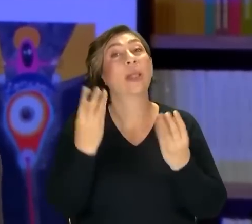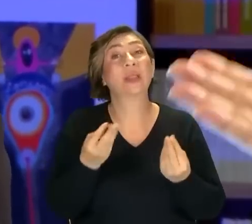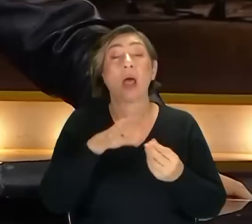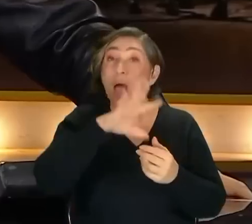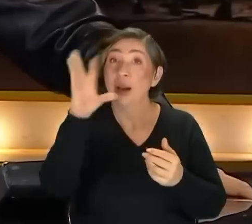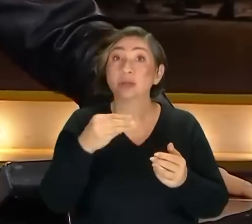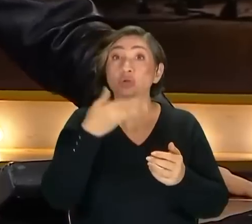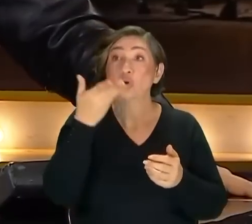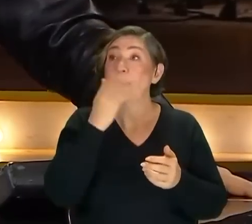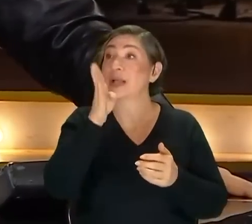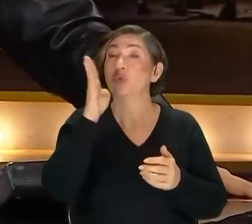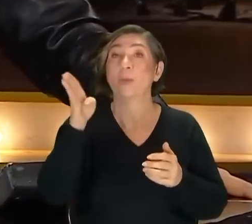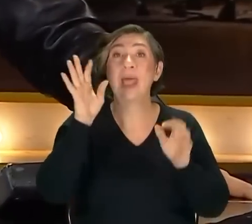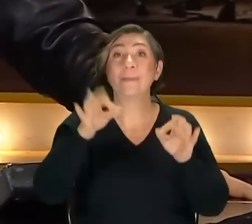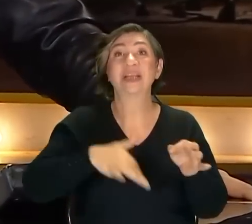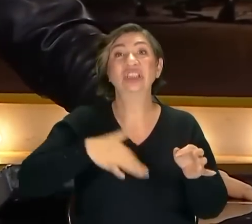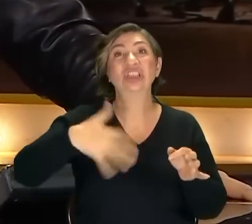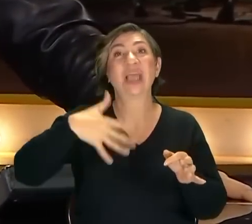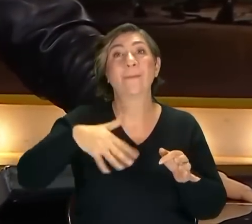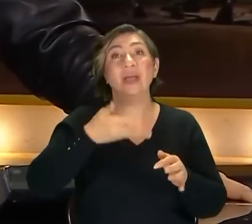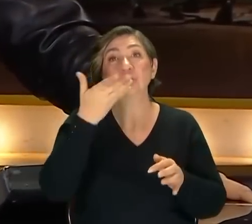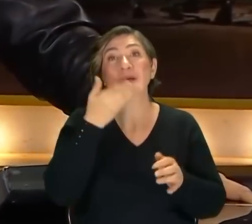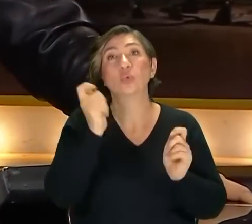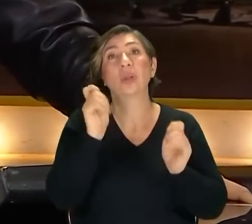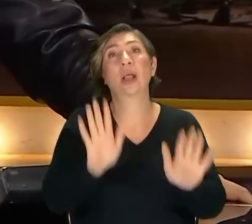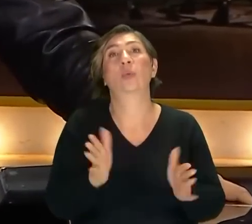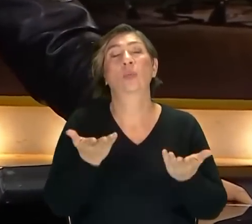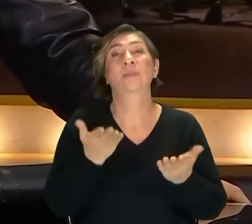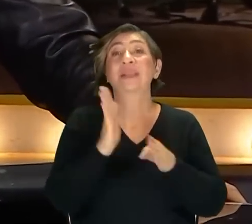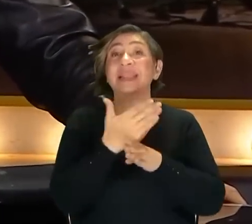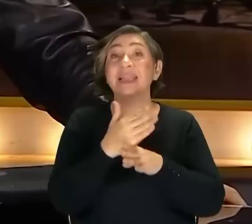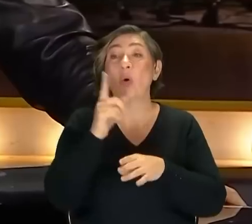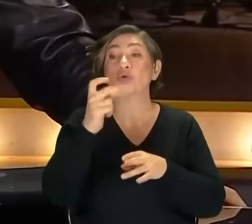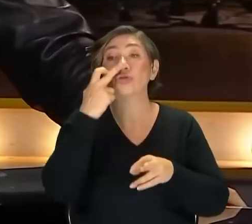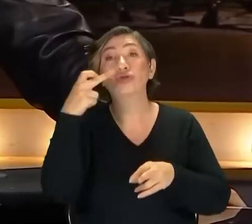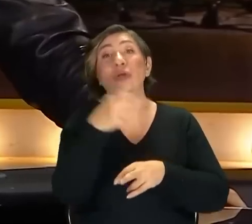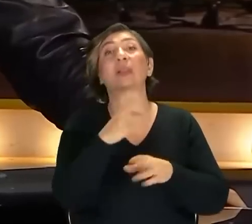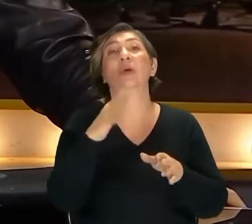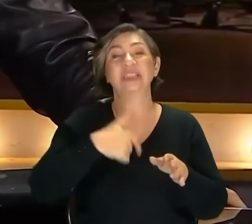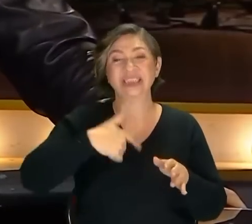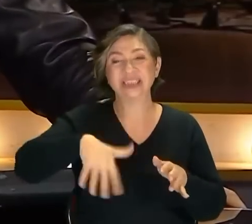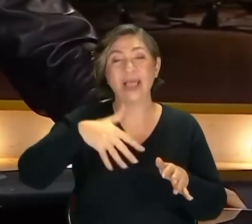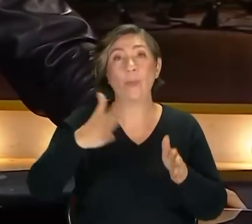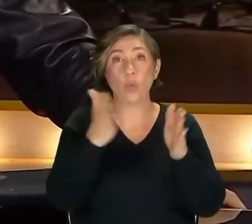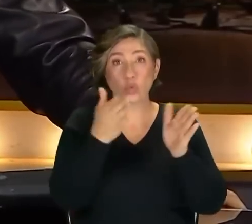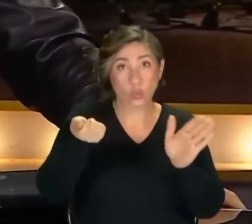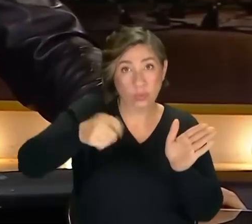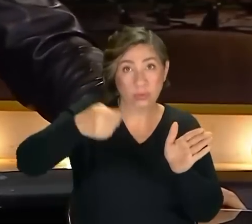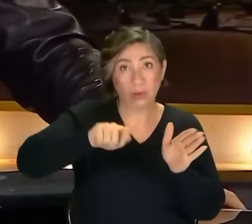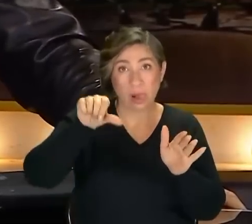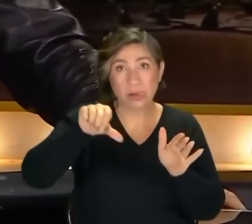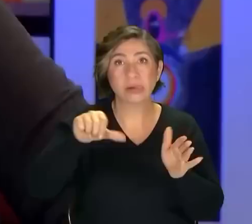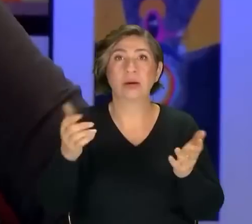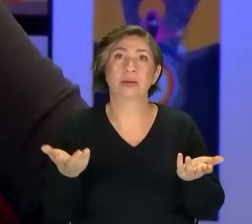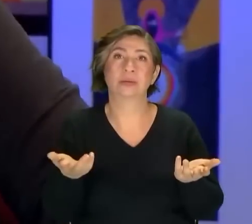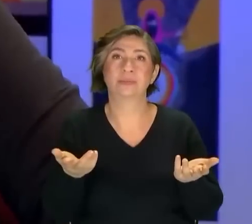Abi her yerde çorbacıya gidiyorum, sürekli işkembe içmek zorunda kalıyorum. Çünkü orada dolandıramıyor beni. İşkembe çorbasına un basabiliyor mu?